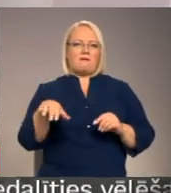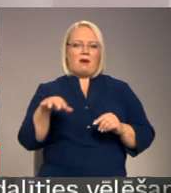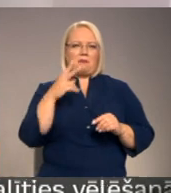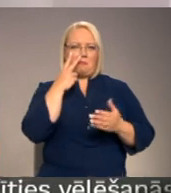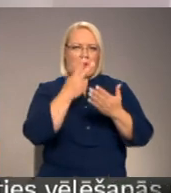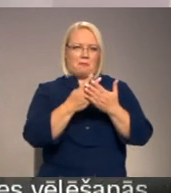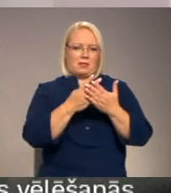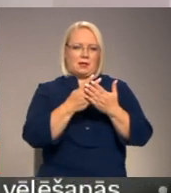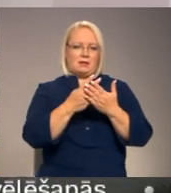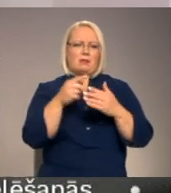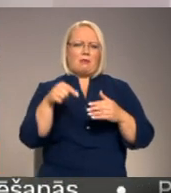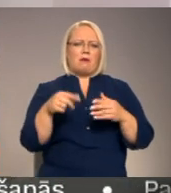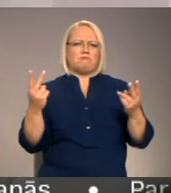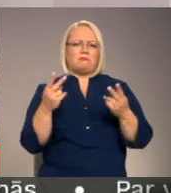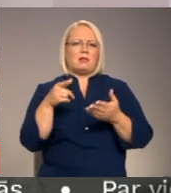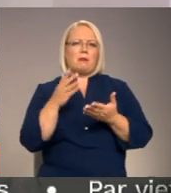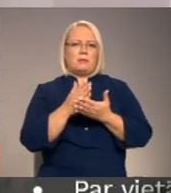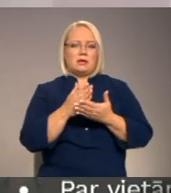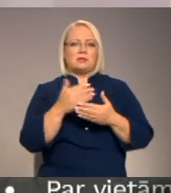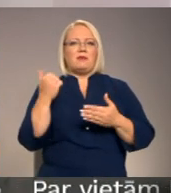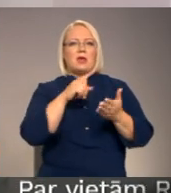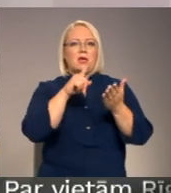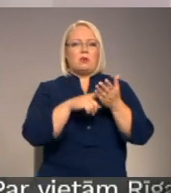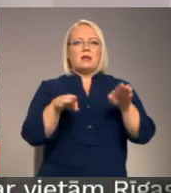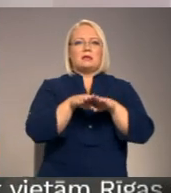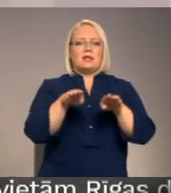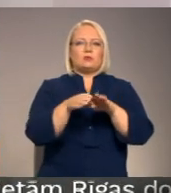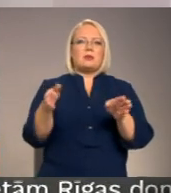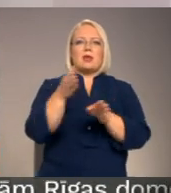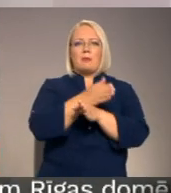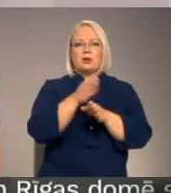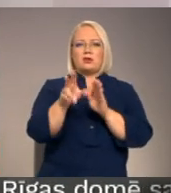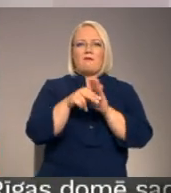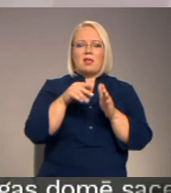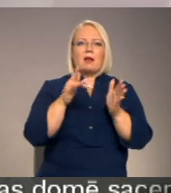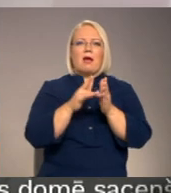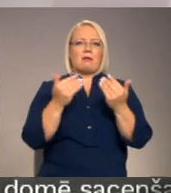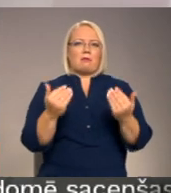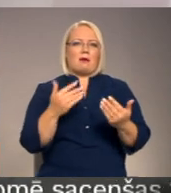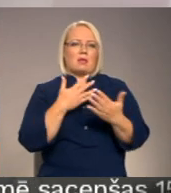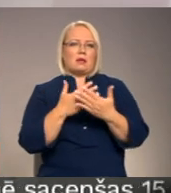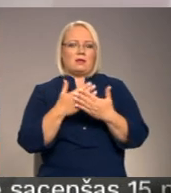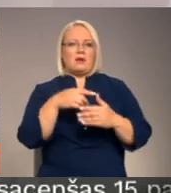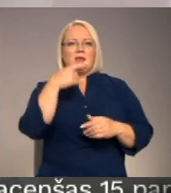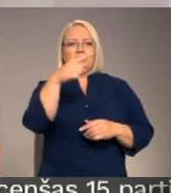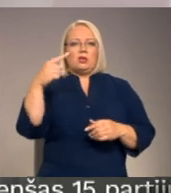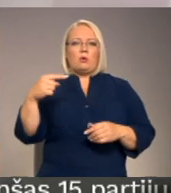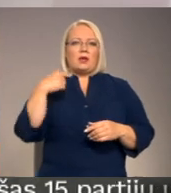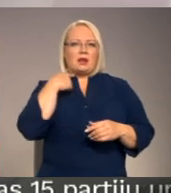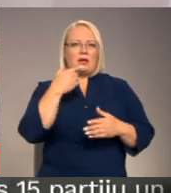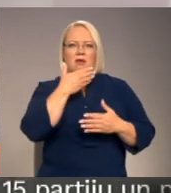ir bijis. Salīdzot ar iepriekšējām vēlēšanām, kāda ir šī aktivitāte? Mēs zinām, ka citur Rīgā nav pārāk